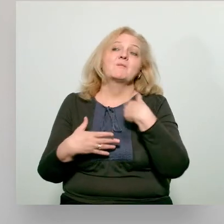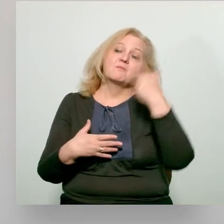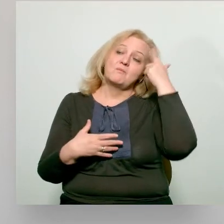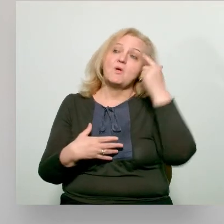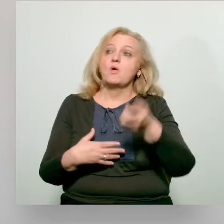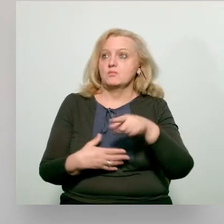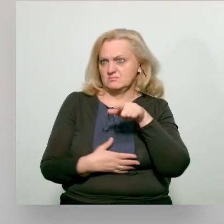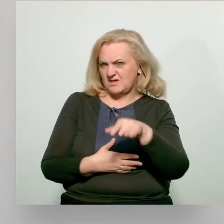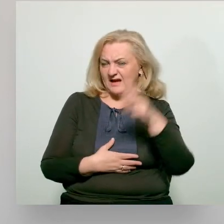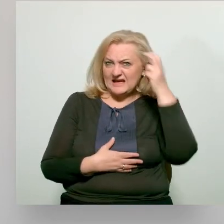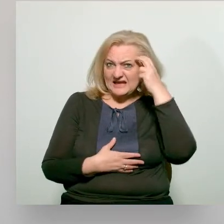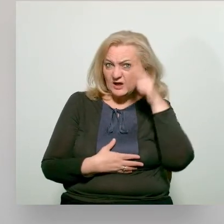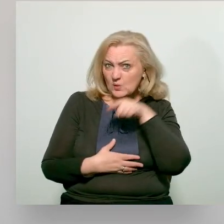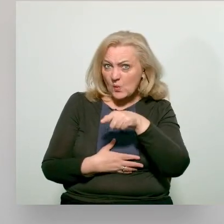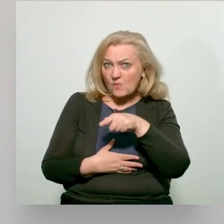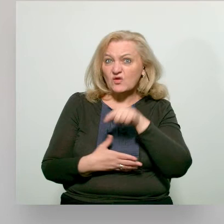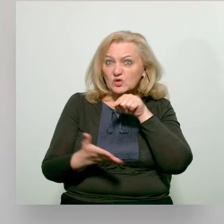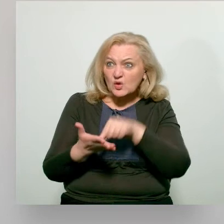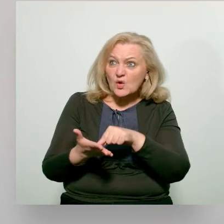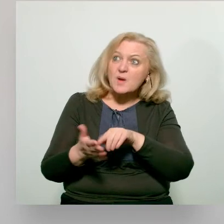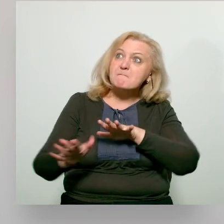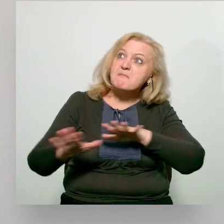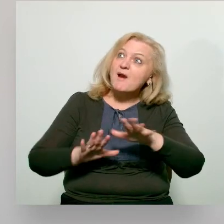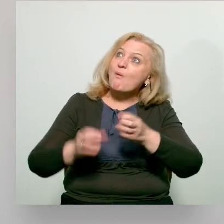ośrodkiem kultury rosyjskiej. Nigdy nie był bowiem. I